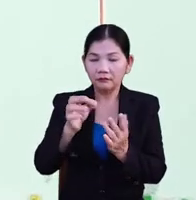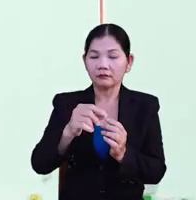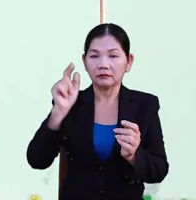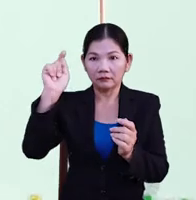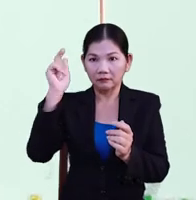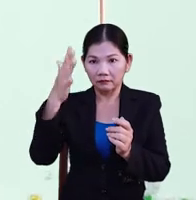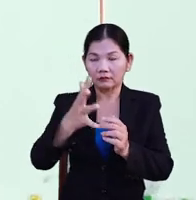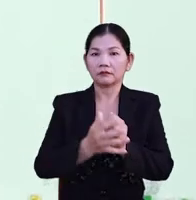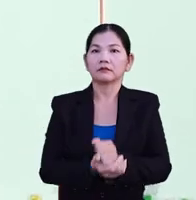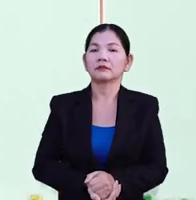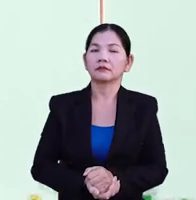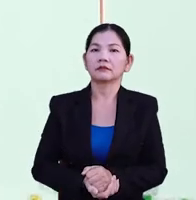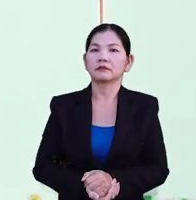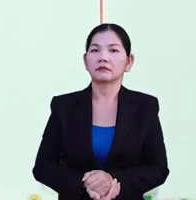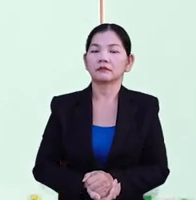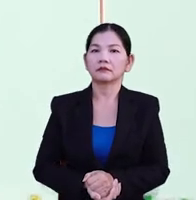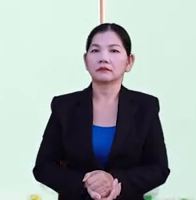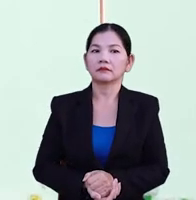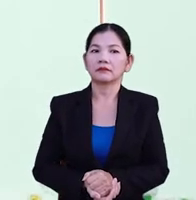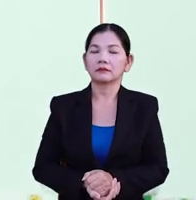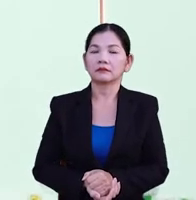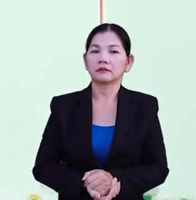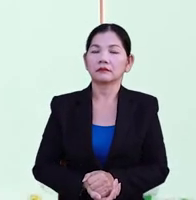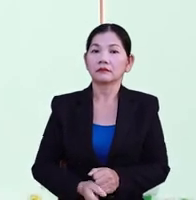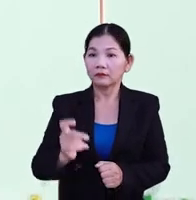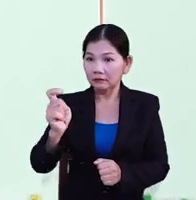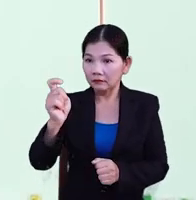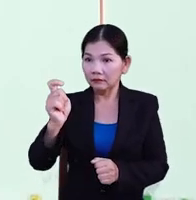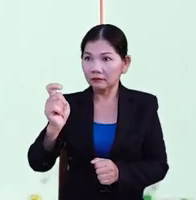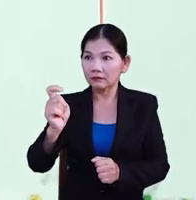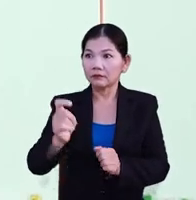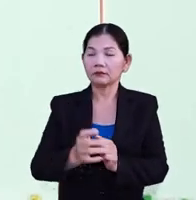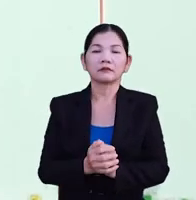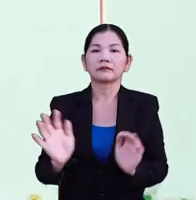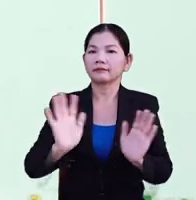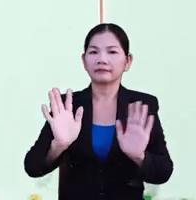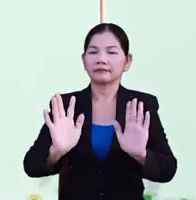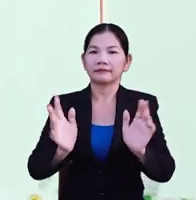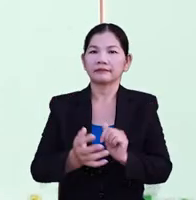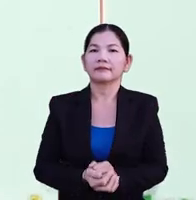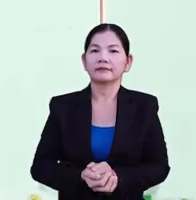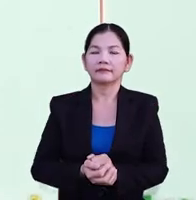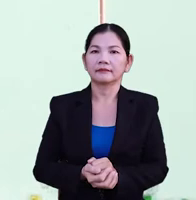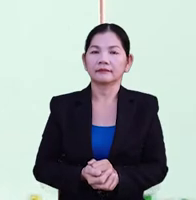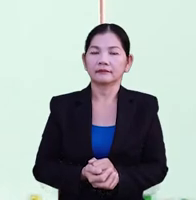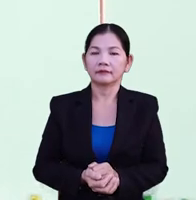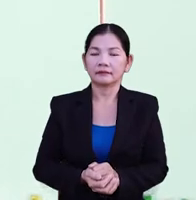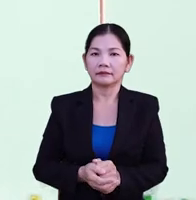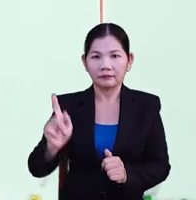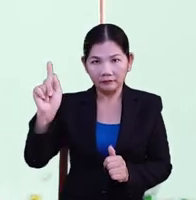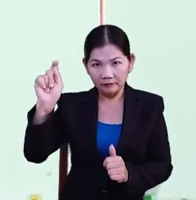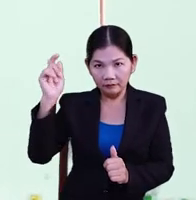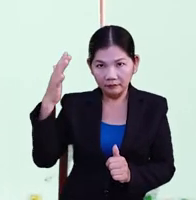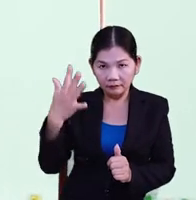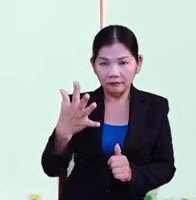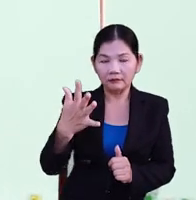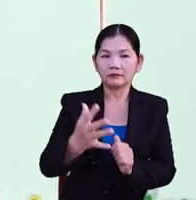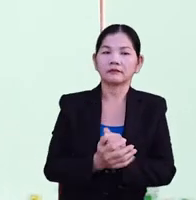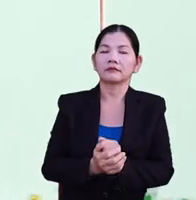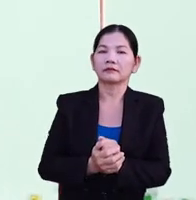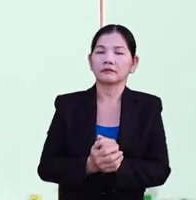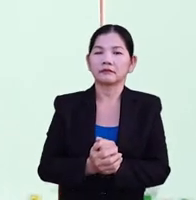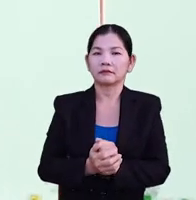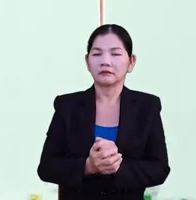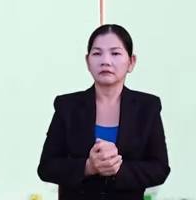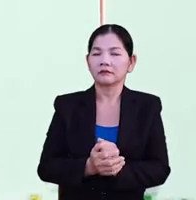បចារូបខអូអត់ទេចាអត់ទេរូបខគឺ